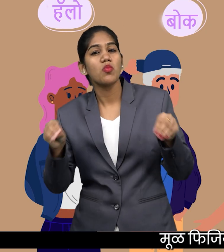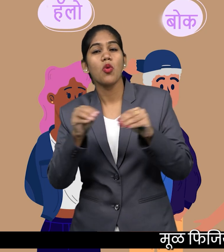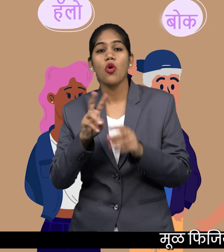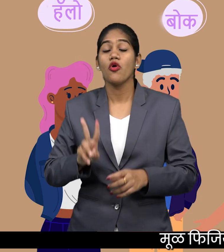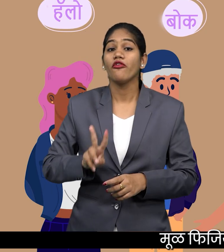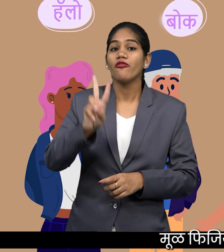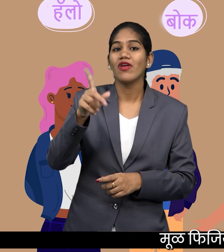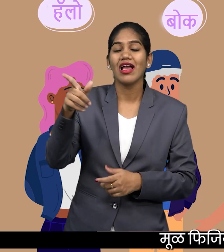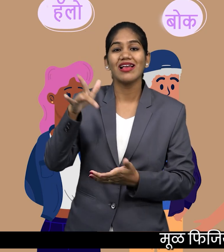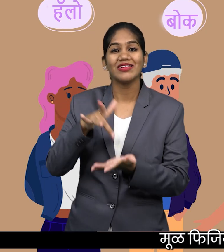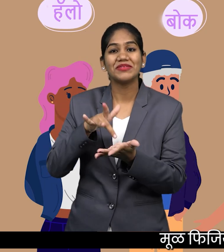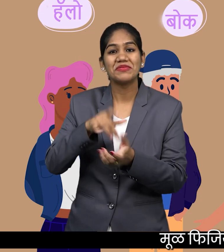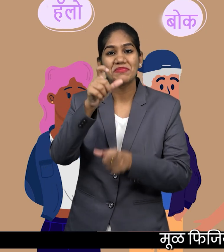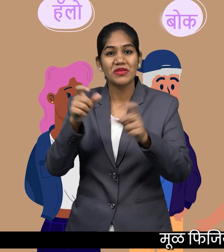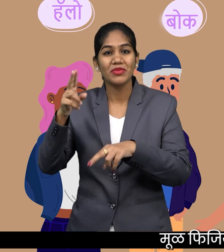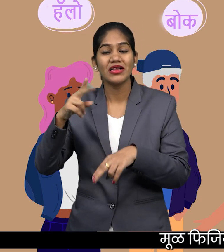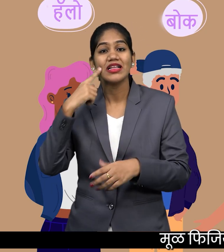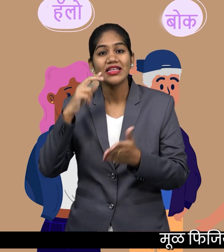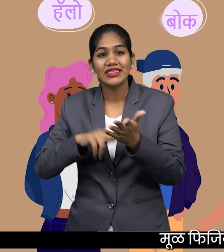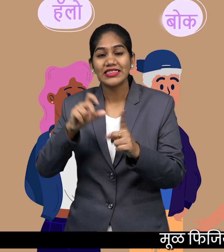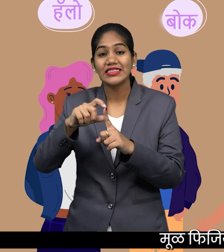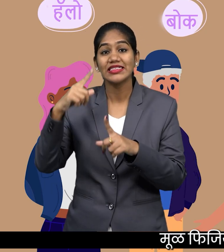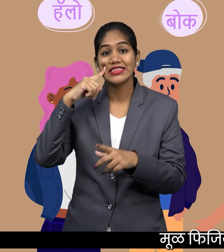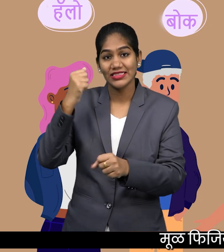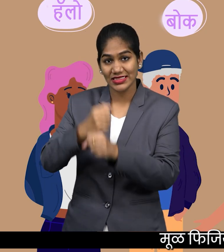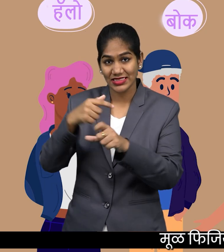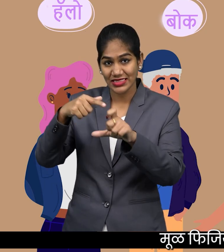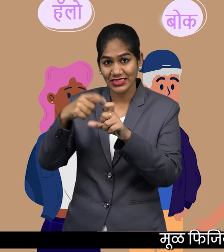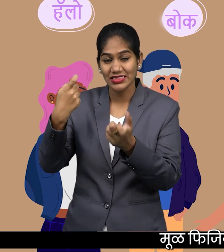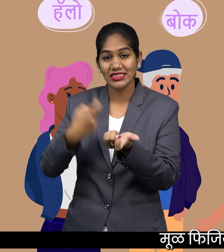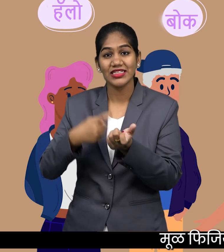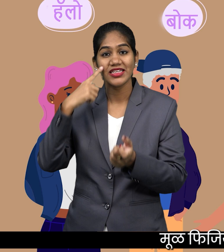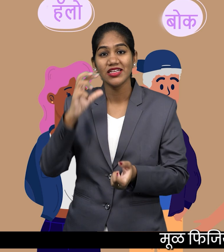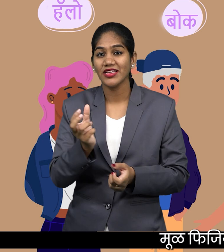मूळ फिजियन मतांना अधिक मूल्य देते.